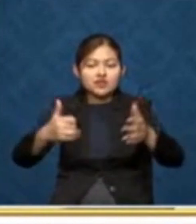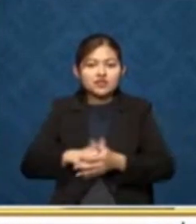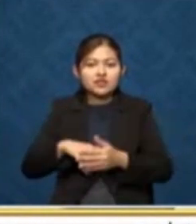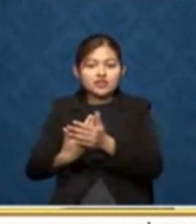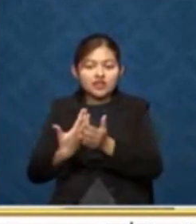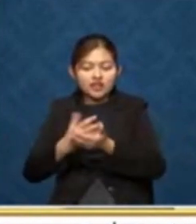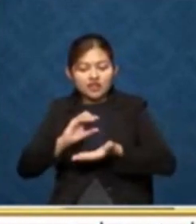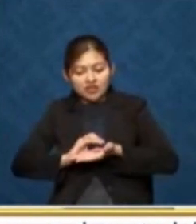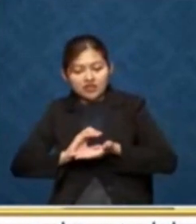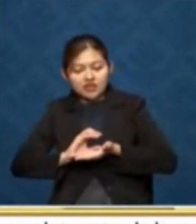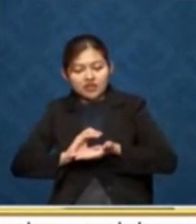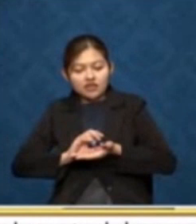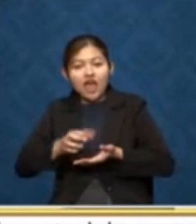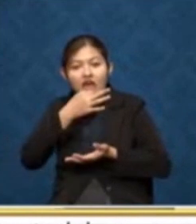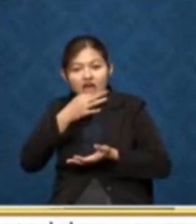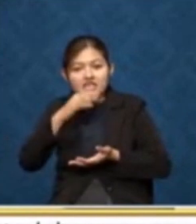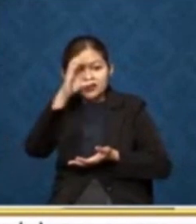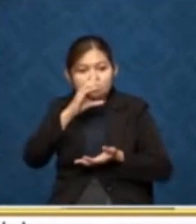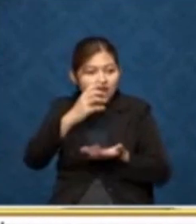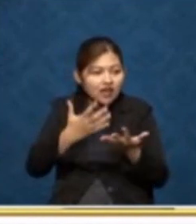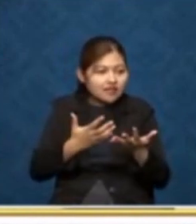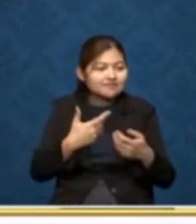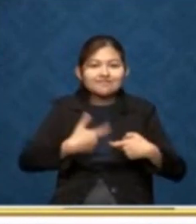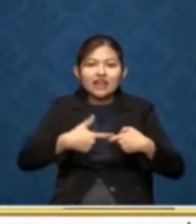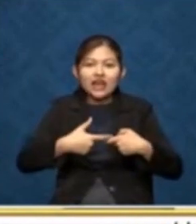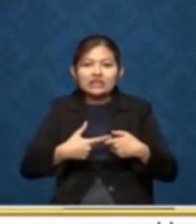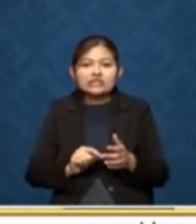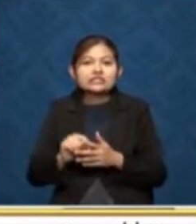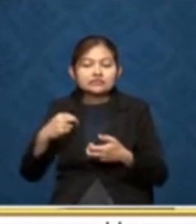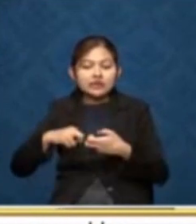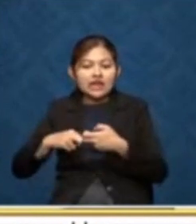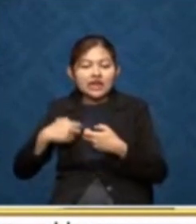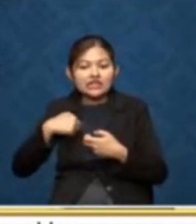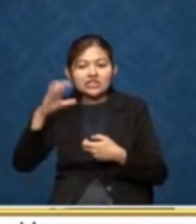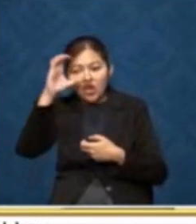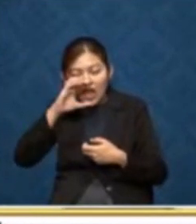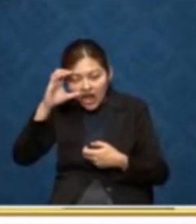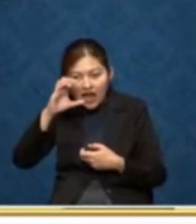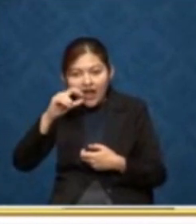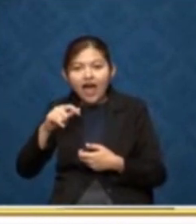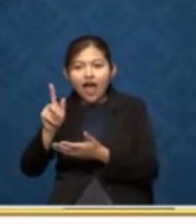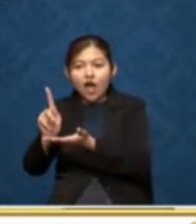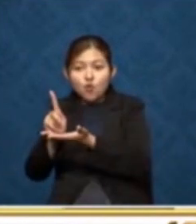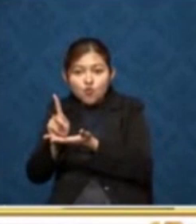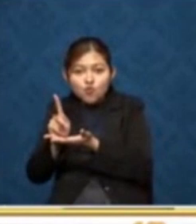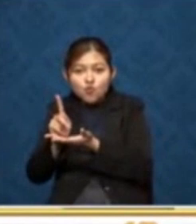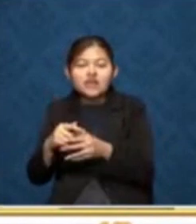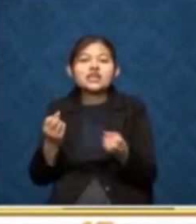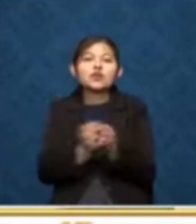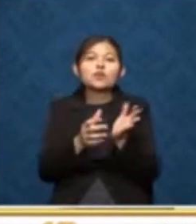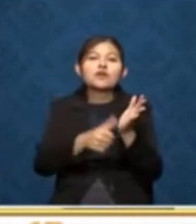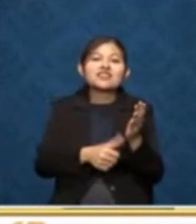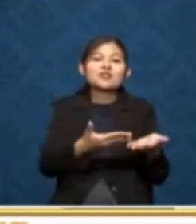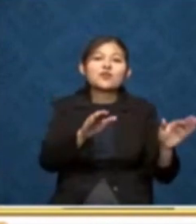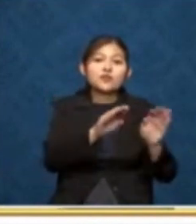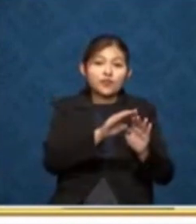ก็ต้องไปกู้หนี้ยืมสินนี่คือปัญหาที่หนึ่งคือกฎหมายที่ดินที่ส่งผลต่อหนี้สินครัวเรือนนะครับกฎหมายที่สองอันนี้เป็นปัญห